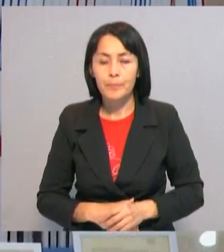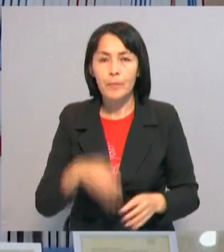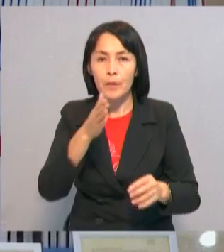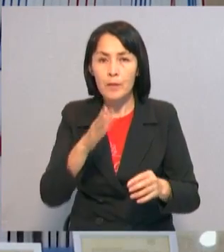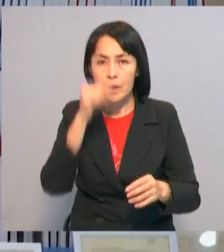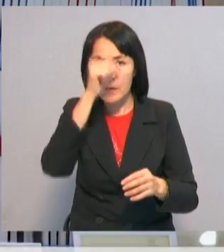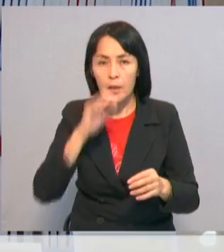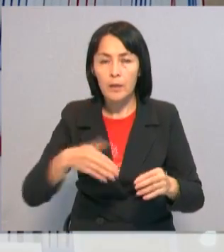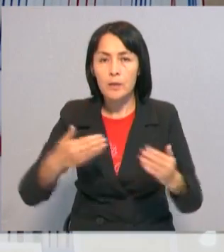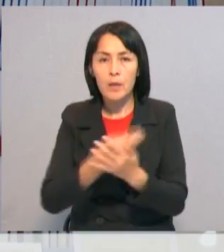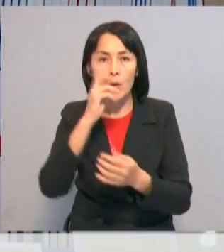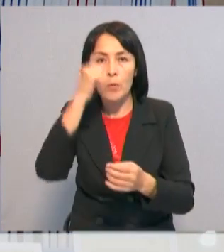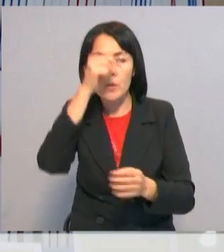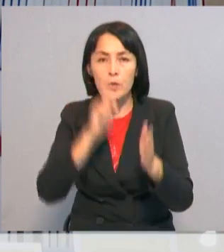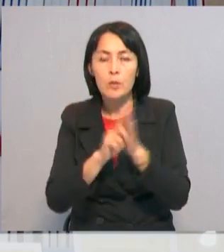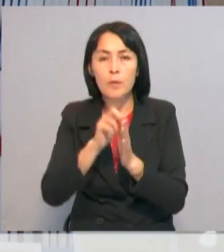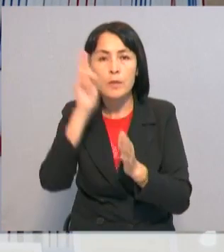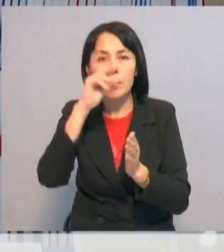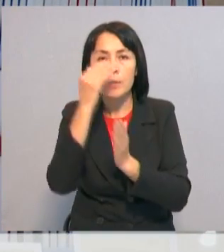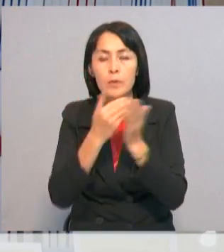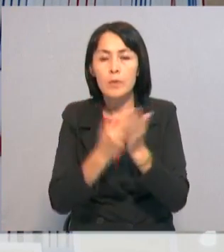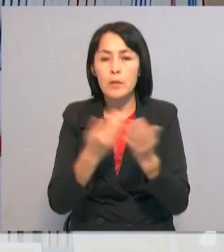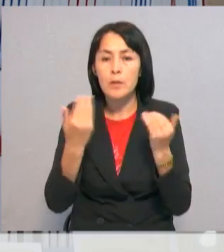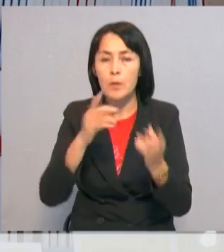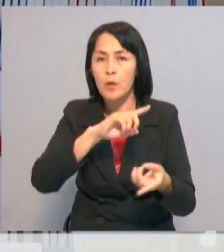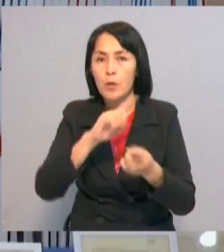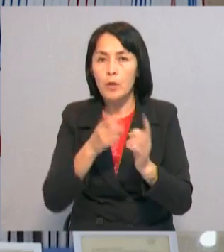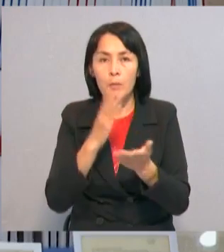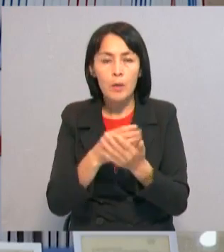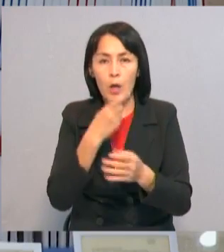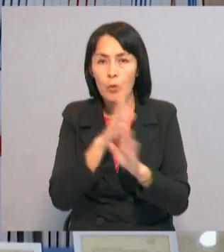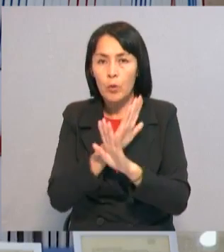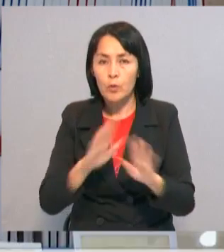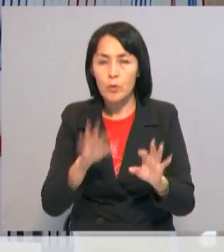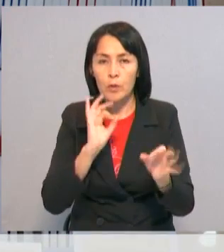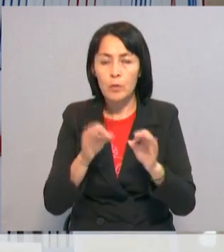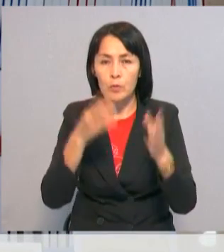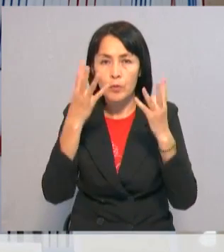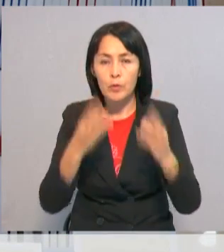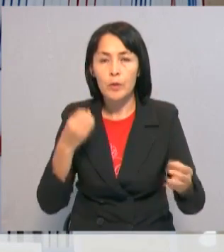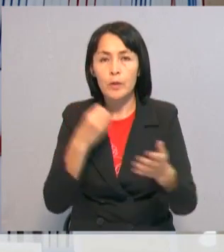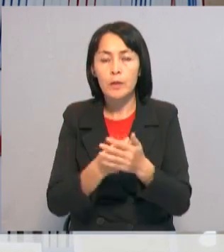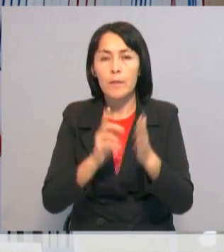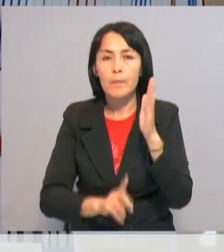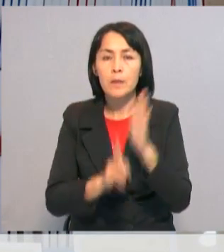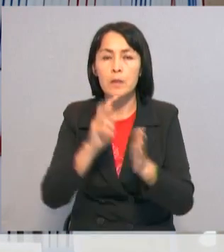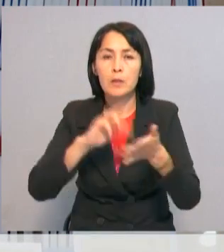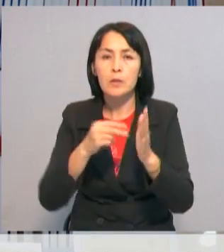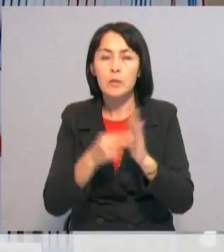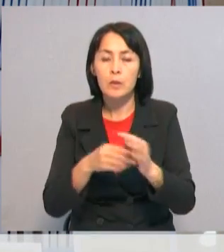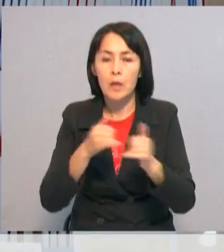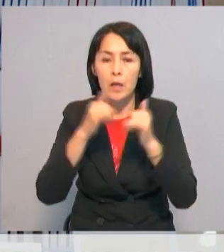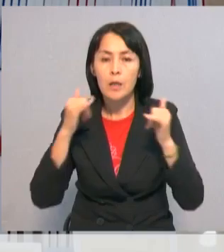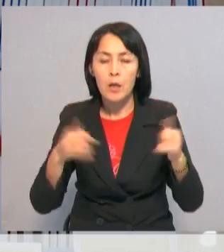Жартайдан соң жаңа оқу жылы басталады. Білім жүйесінде аса бір өзгеріс бар демесекте, осыған дейінгі қолға алынған жобаларды